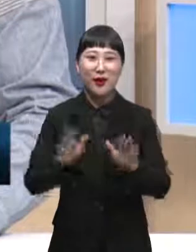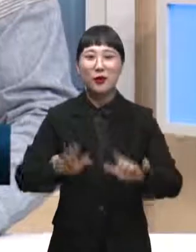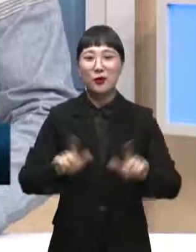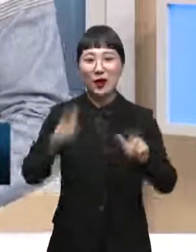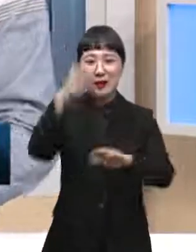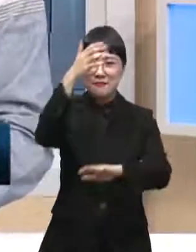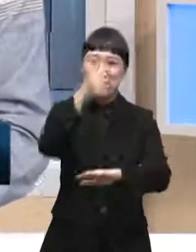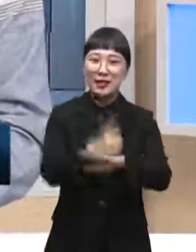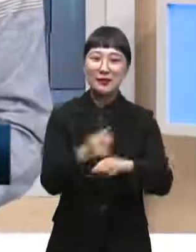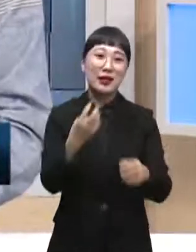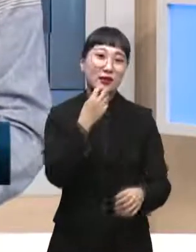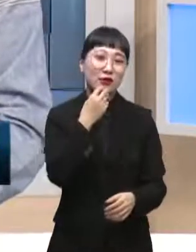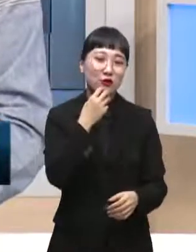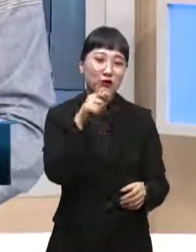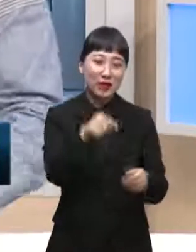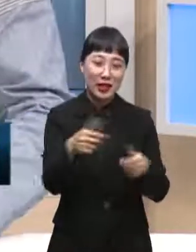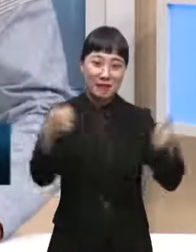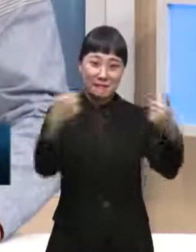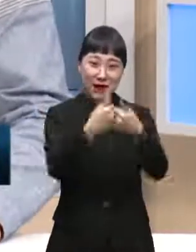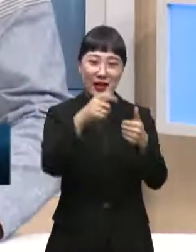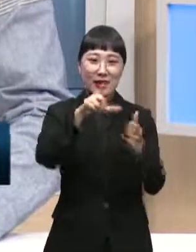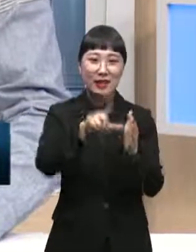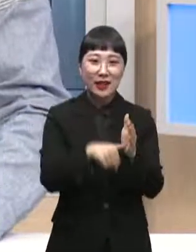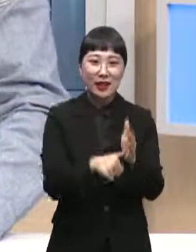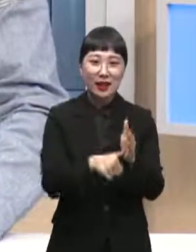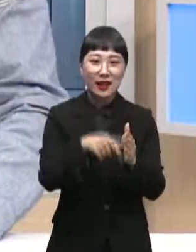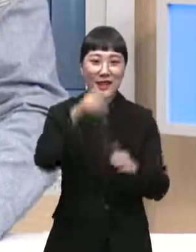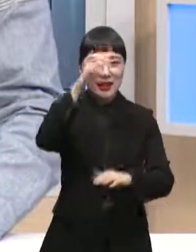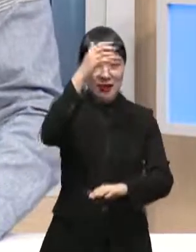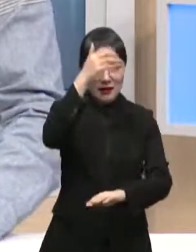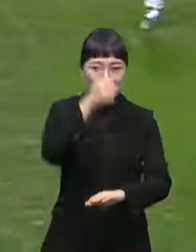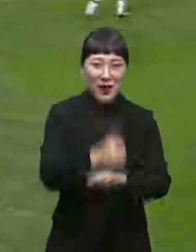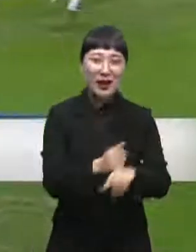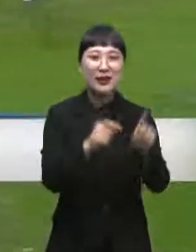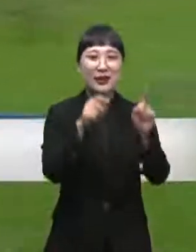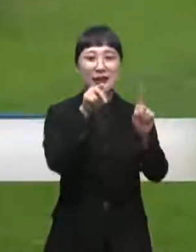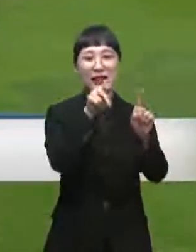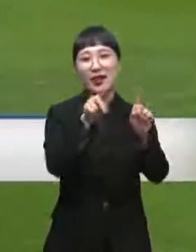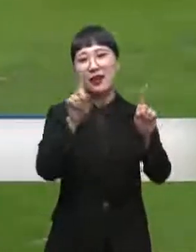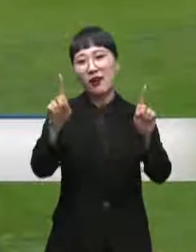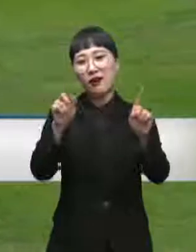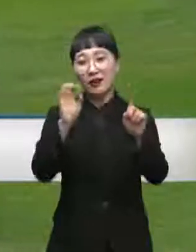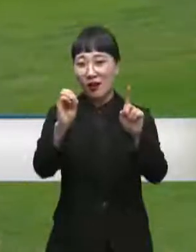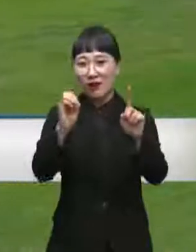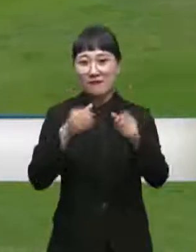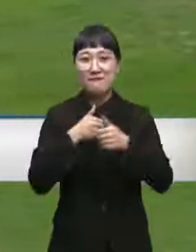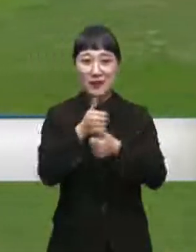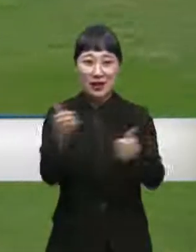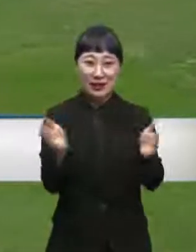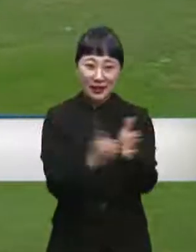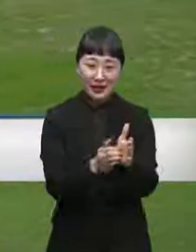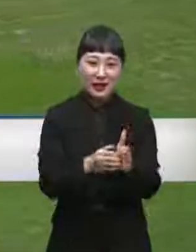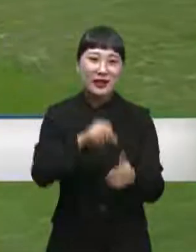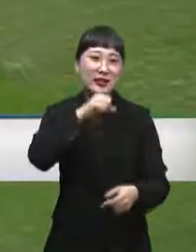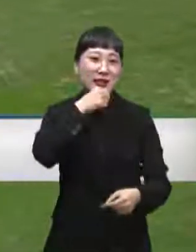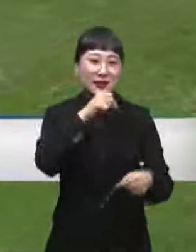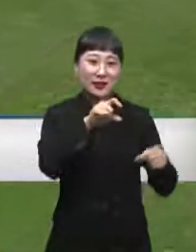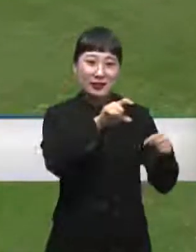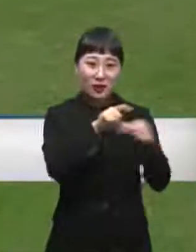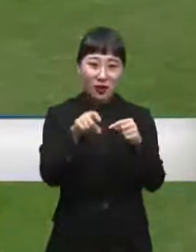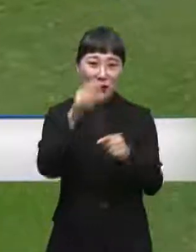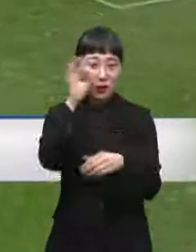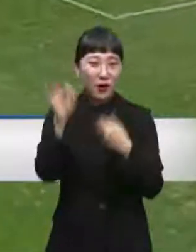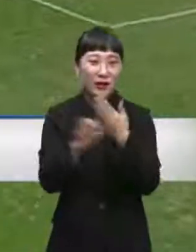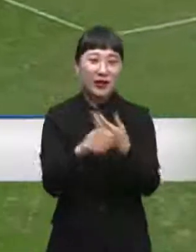27 라운드에서 전반 아일라 의결 선거를 끝까지 지키며 1대 0으로 승리했습니다 이날 승점 27점 이 된 인천 지난